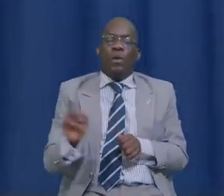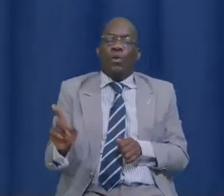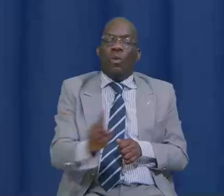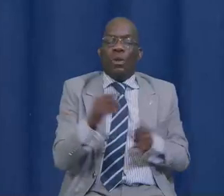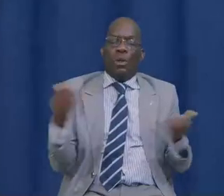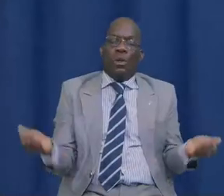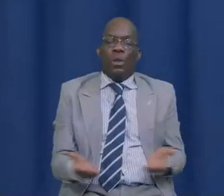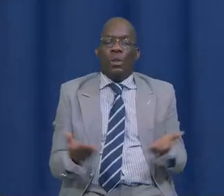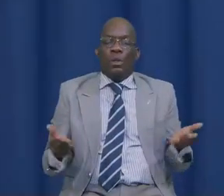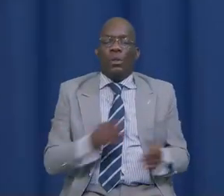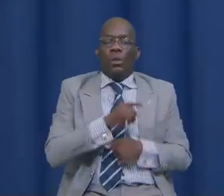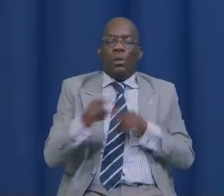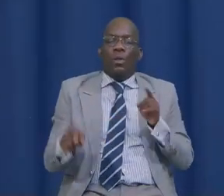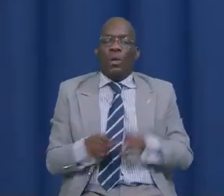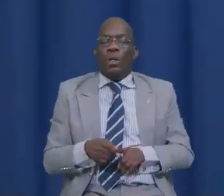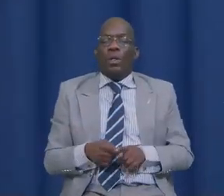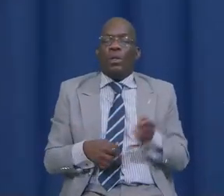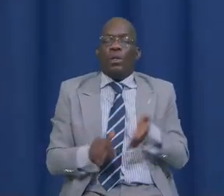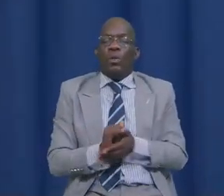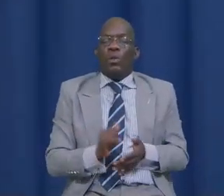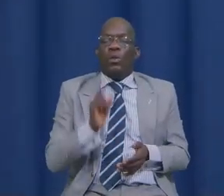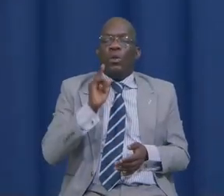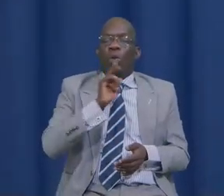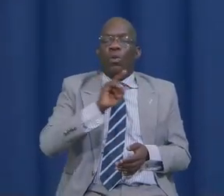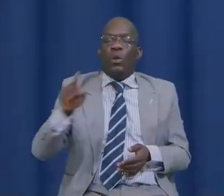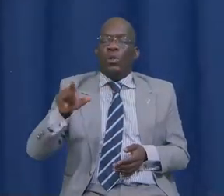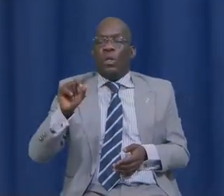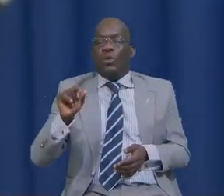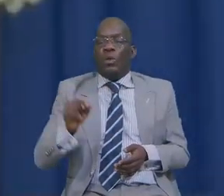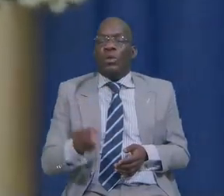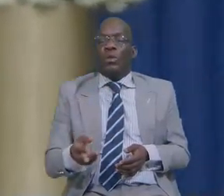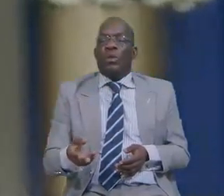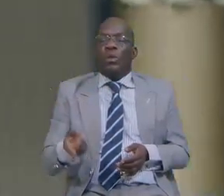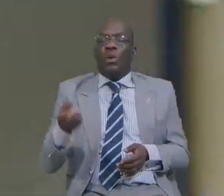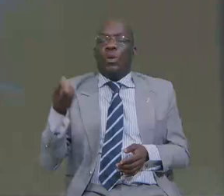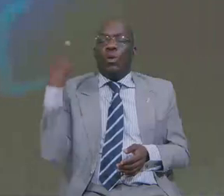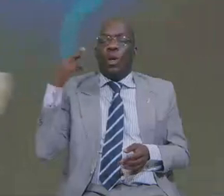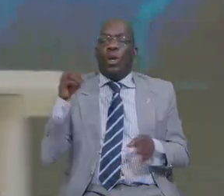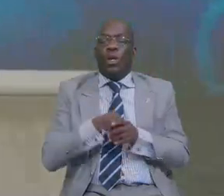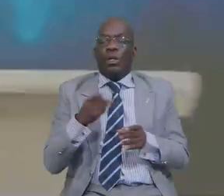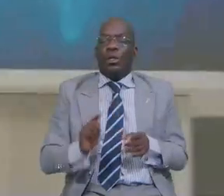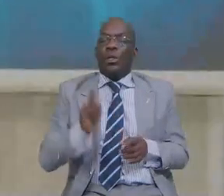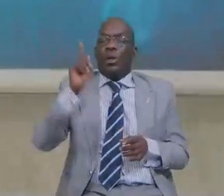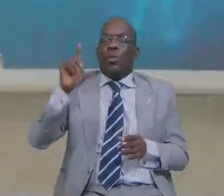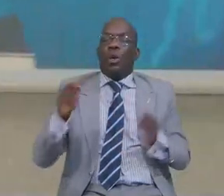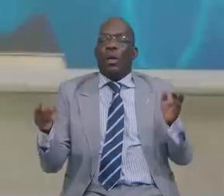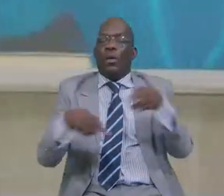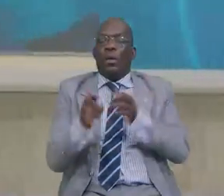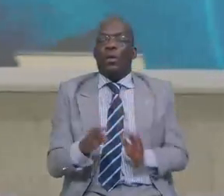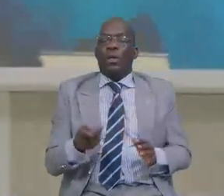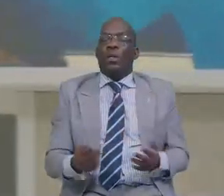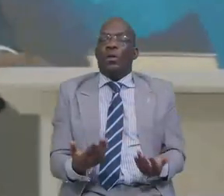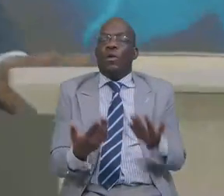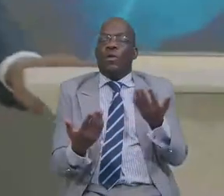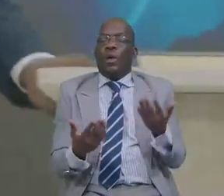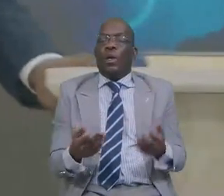ici. Quand 720 était dans la chambre haute, la puissance, le feu n'est pas